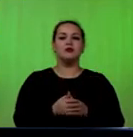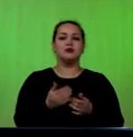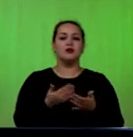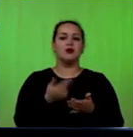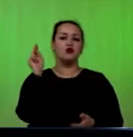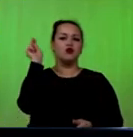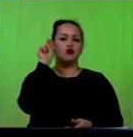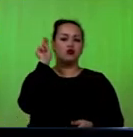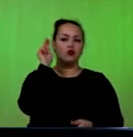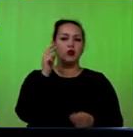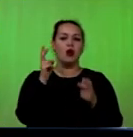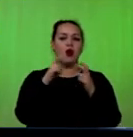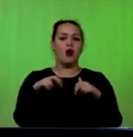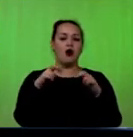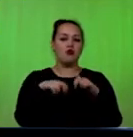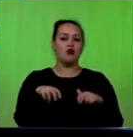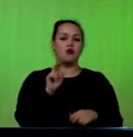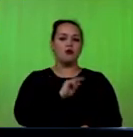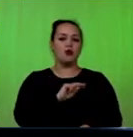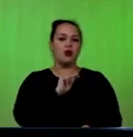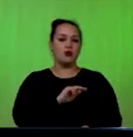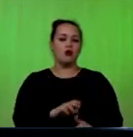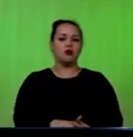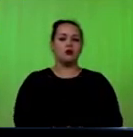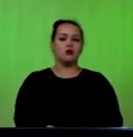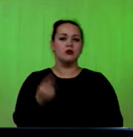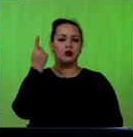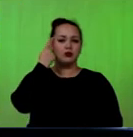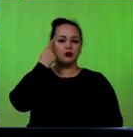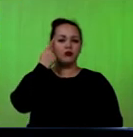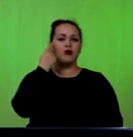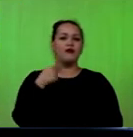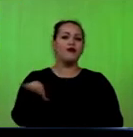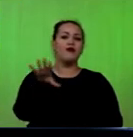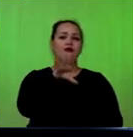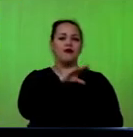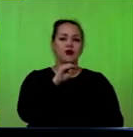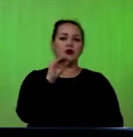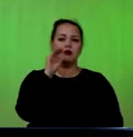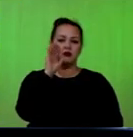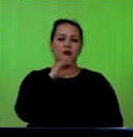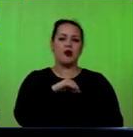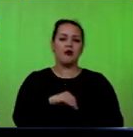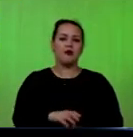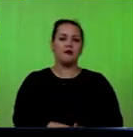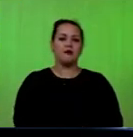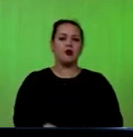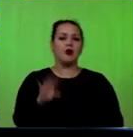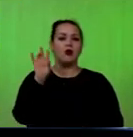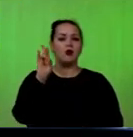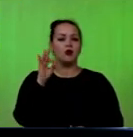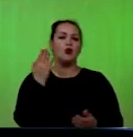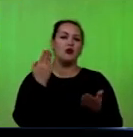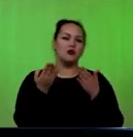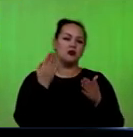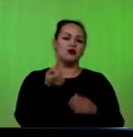с вами проходили контрольную работу я думаю вы все справились но если у вас возникли